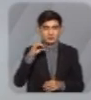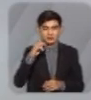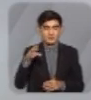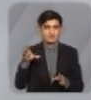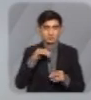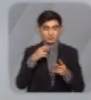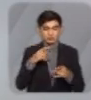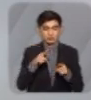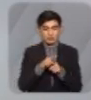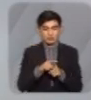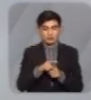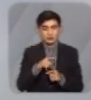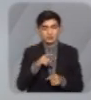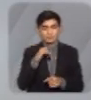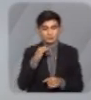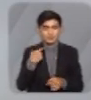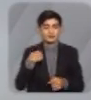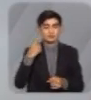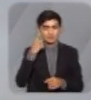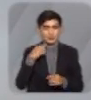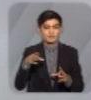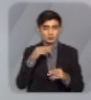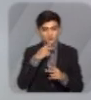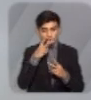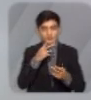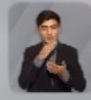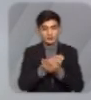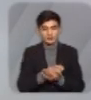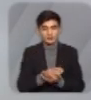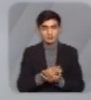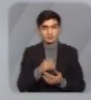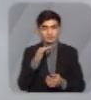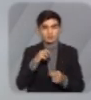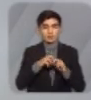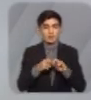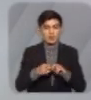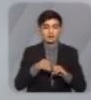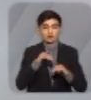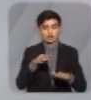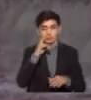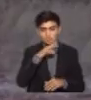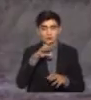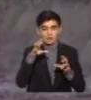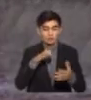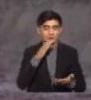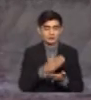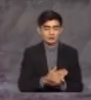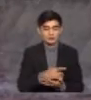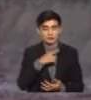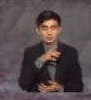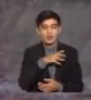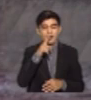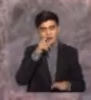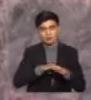керек жоқ. Оның бәрін біз біліп отырмыз, көріп отырмыз. Мында мәселе шешілмесе заң бар. Ал